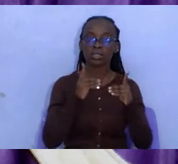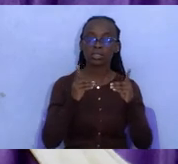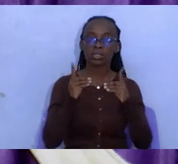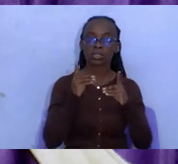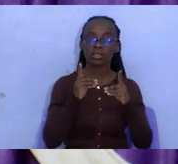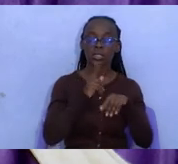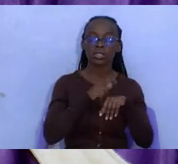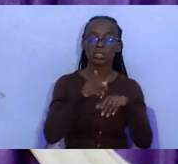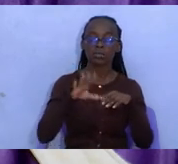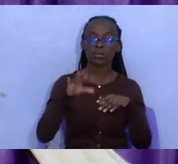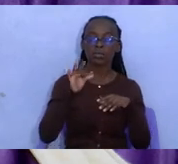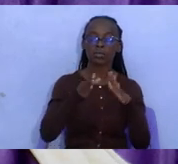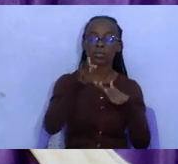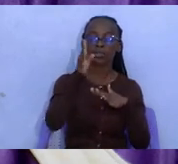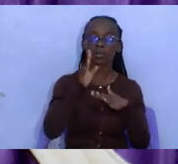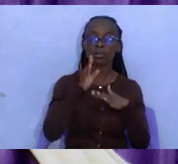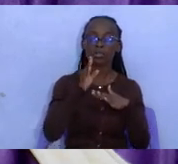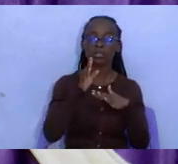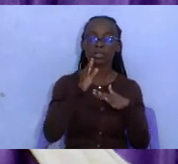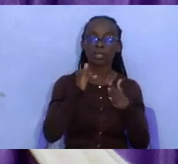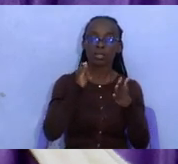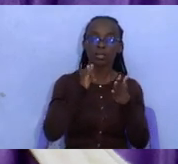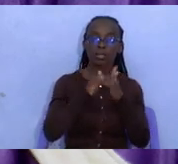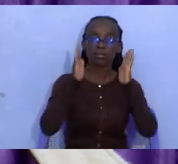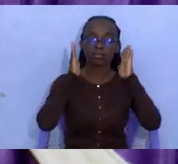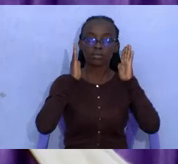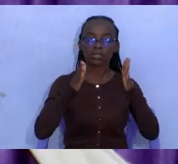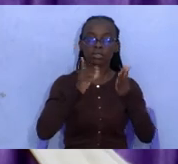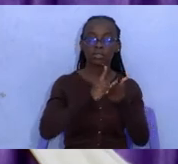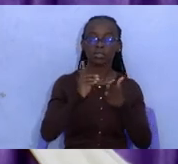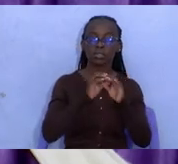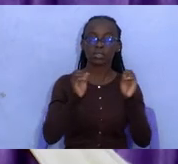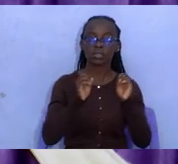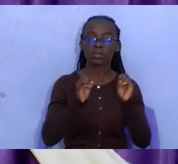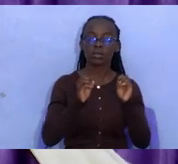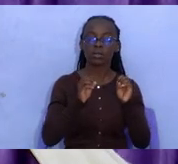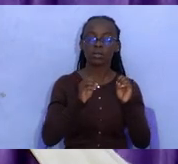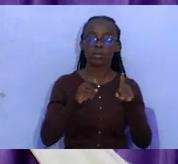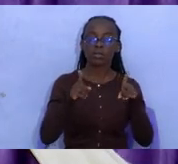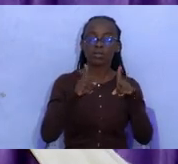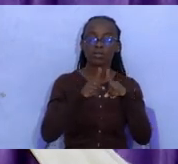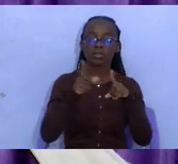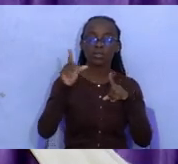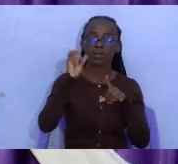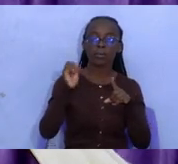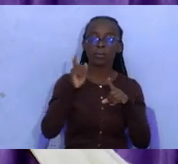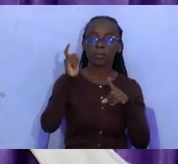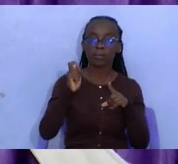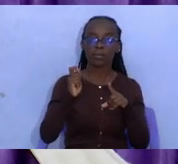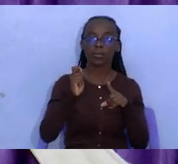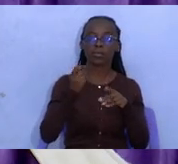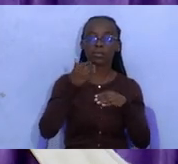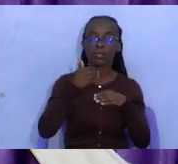Ukishampata, ukishajitia nia, hiyo nia isije ikakauka. Hiyo kisima na shauku isije ikatoweka hadi wakati wa